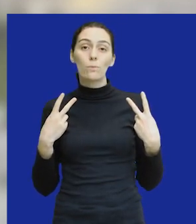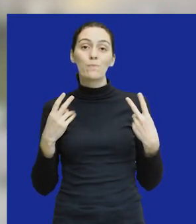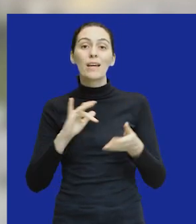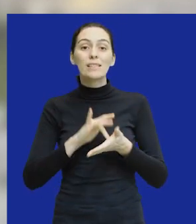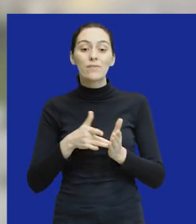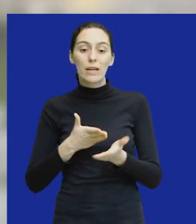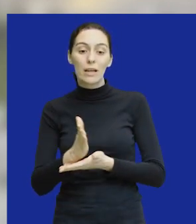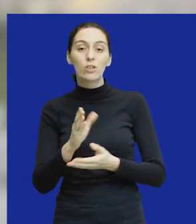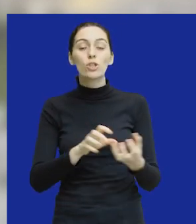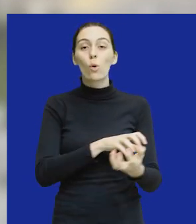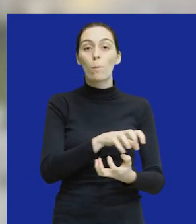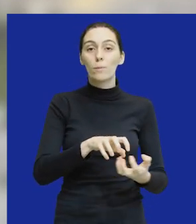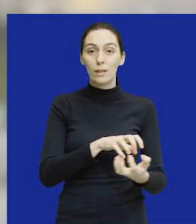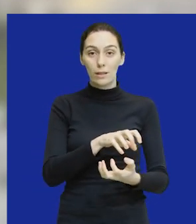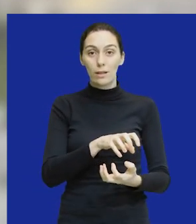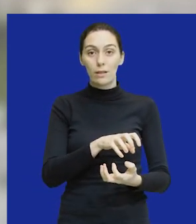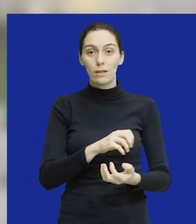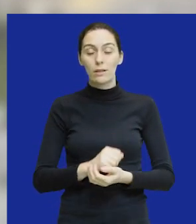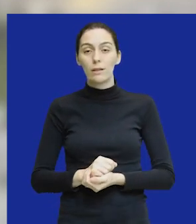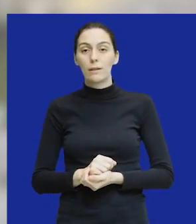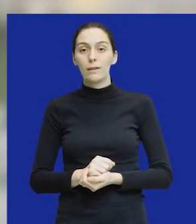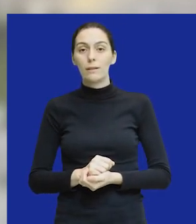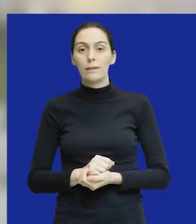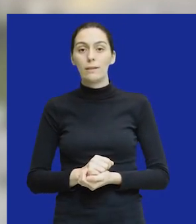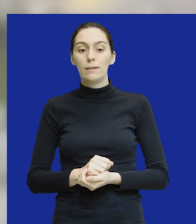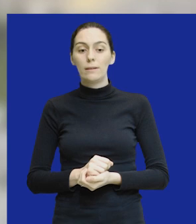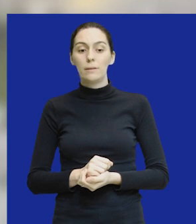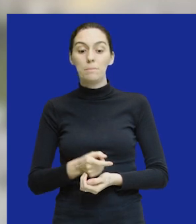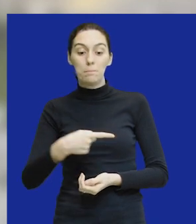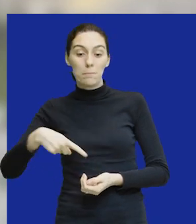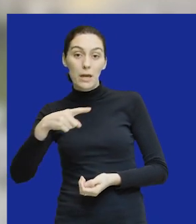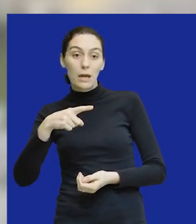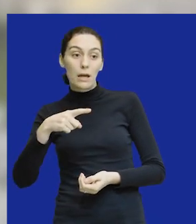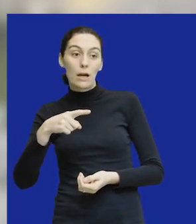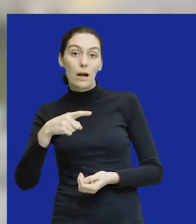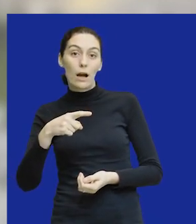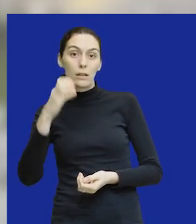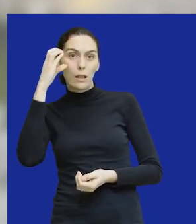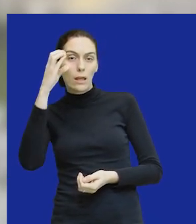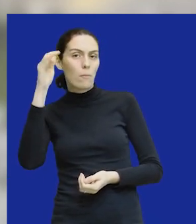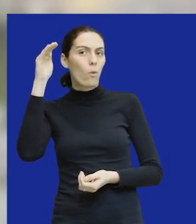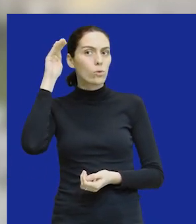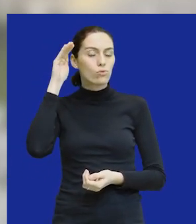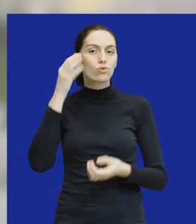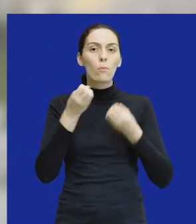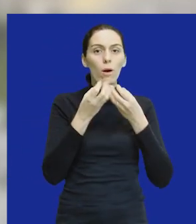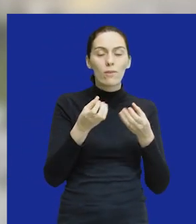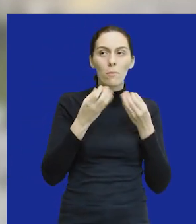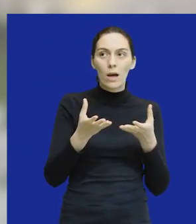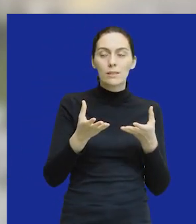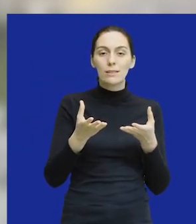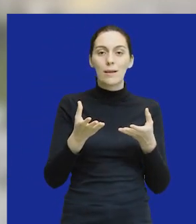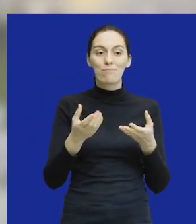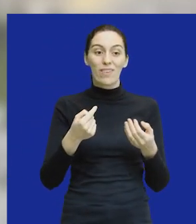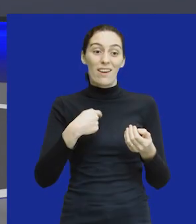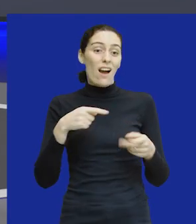mislim da sve kreće iz obitelji, da kao konzumenti informacija, pa ja se nekad navučem na fake